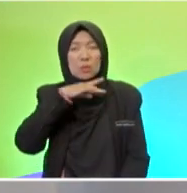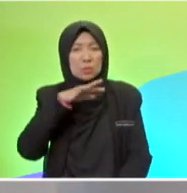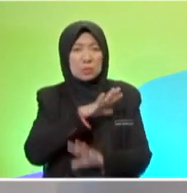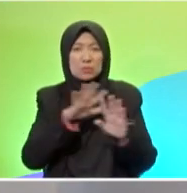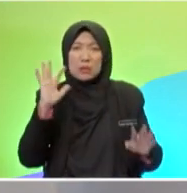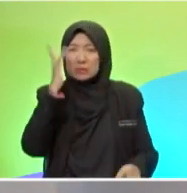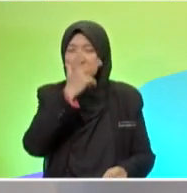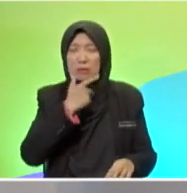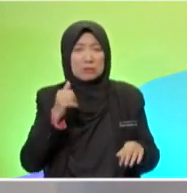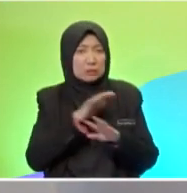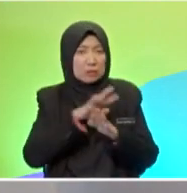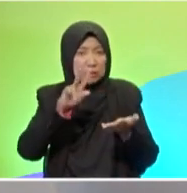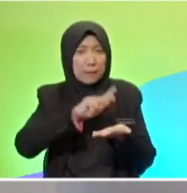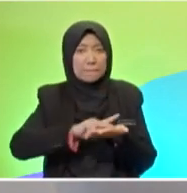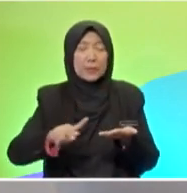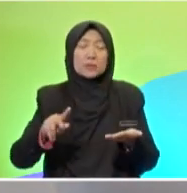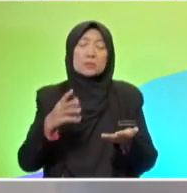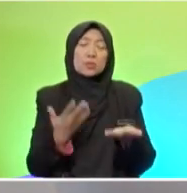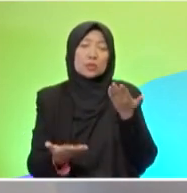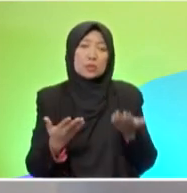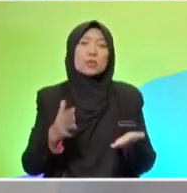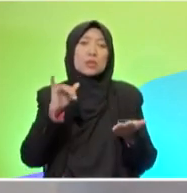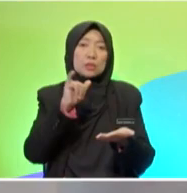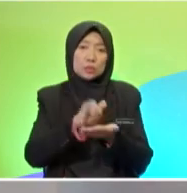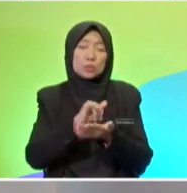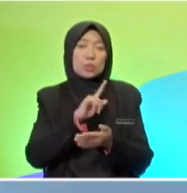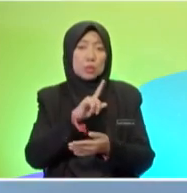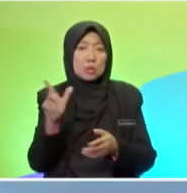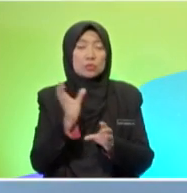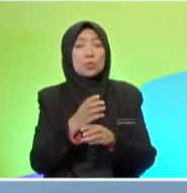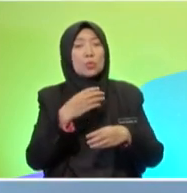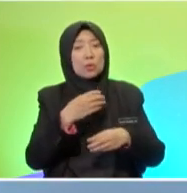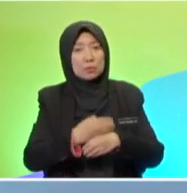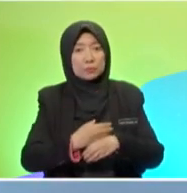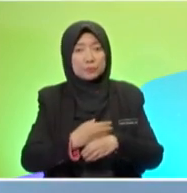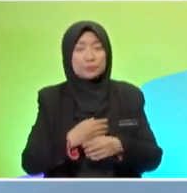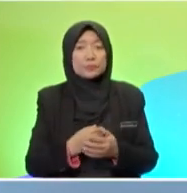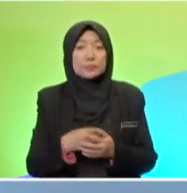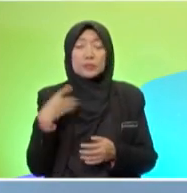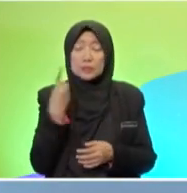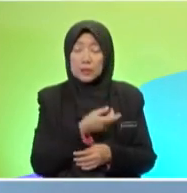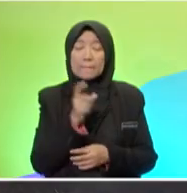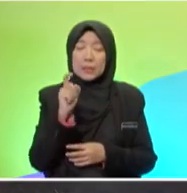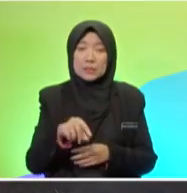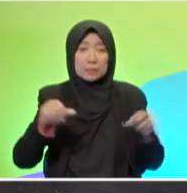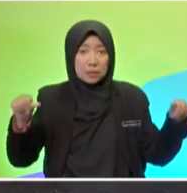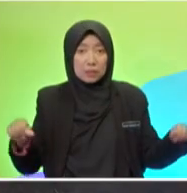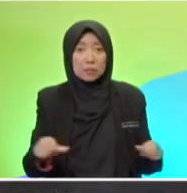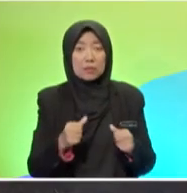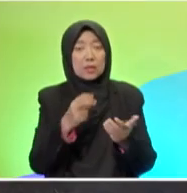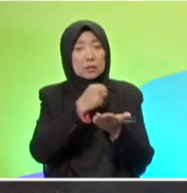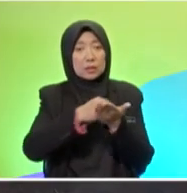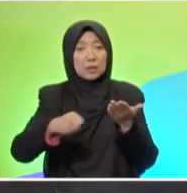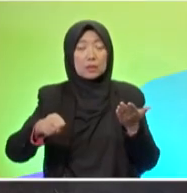cantik tak kemas mungkin itulah coraknya yang kita akan lihat pada anak kita jadi kita kena amalkan nilai-nilai yang